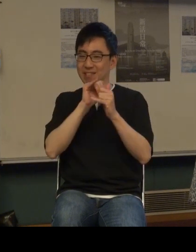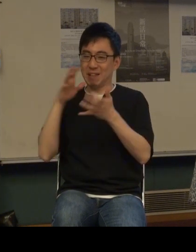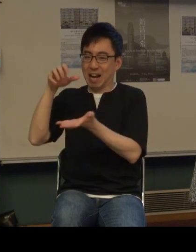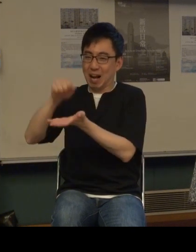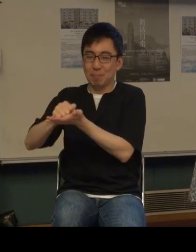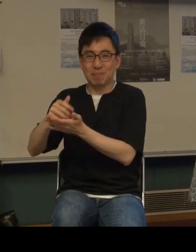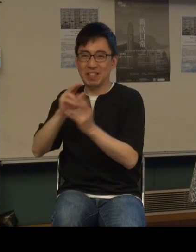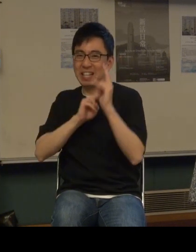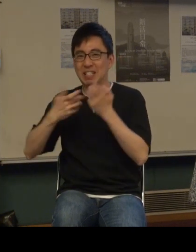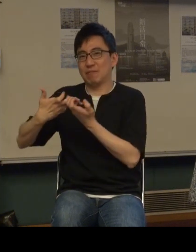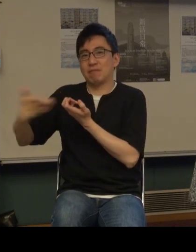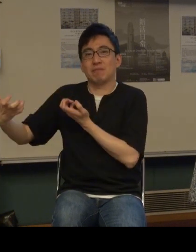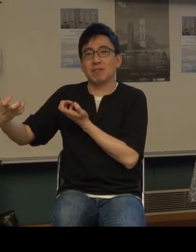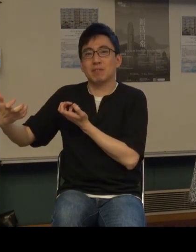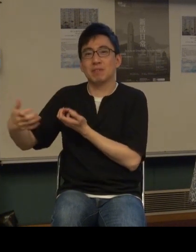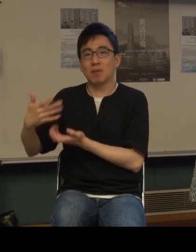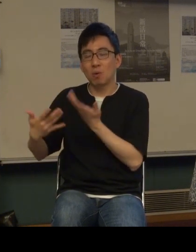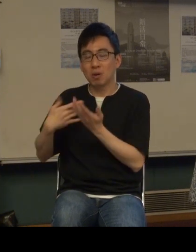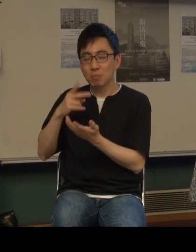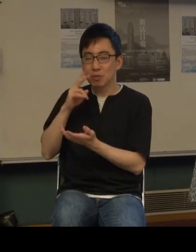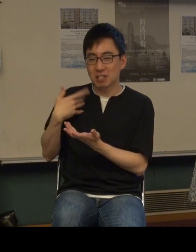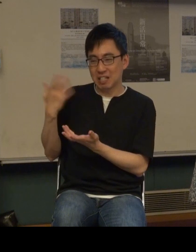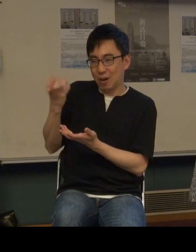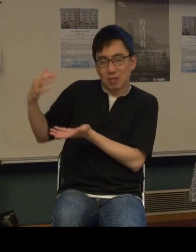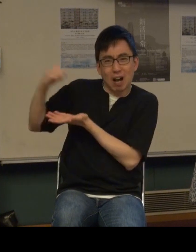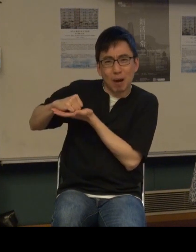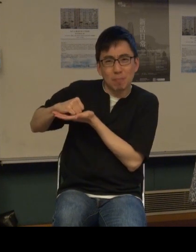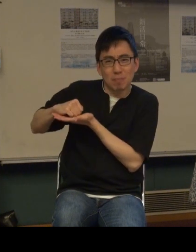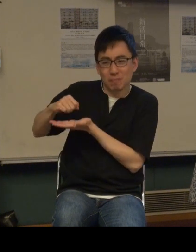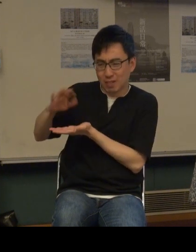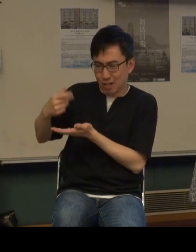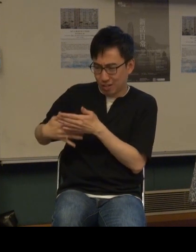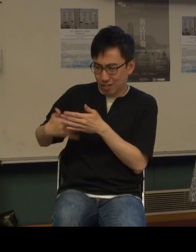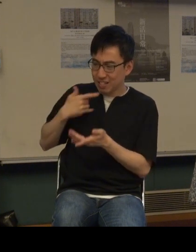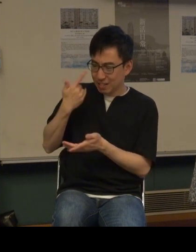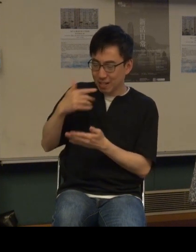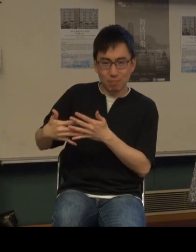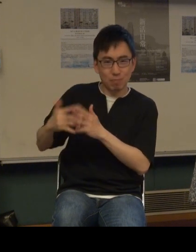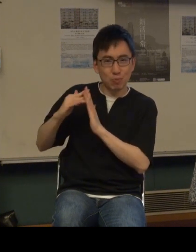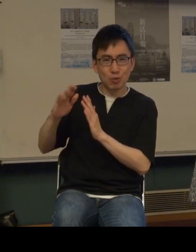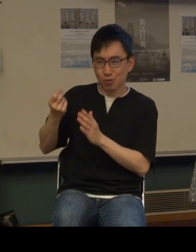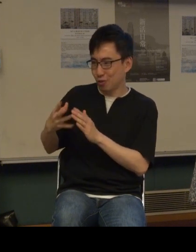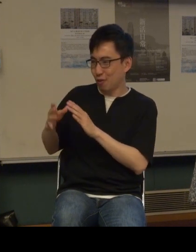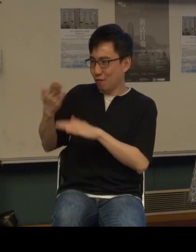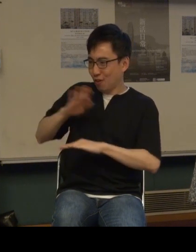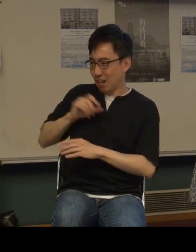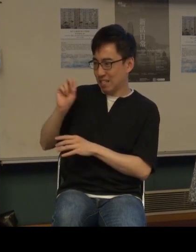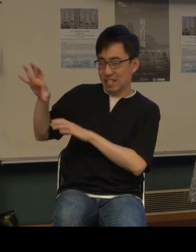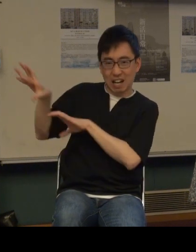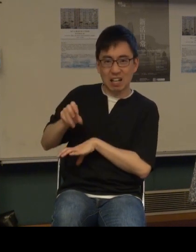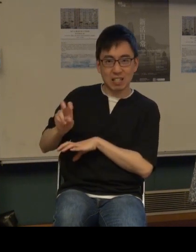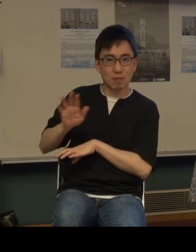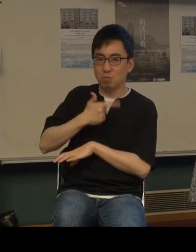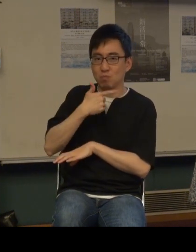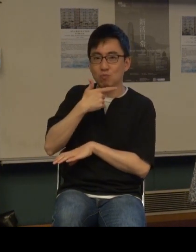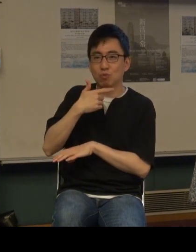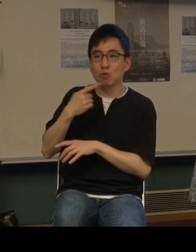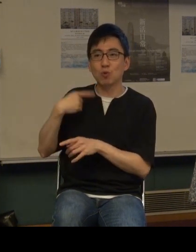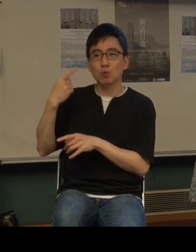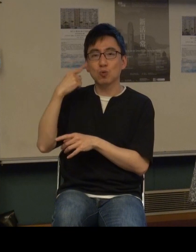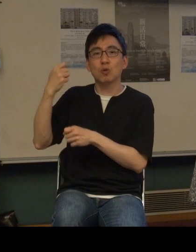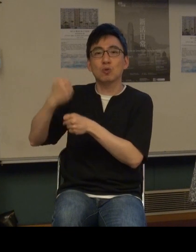離的，即是說我們以前是歐洲的殖民地，但我不想再起回歐洲 的風格的東西，我想起一些東